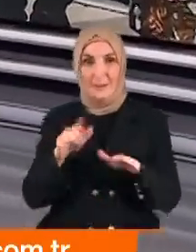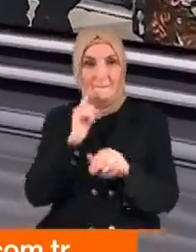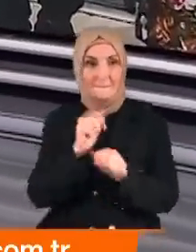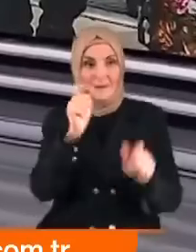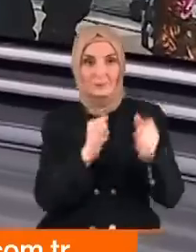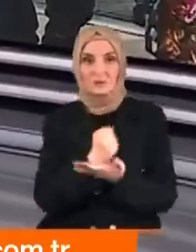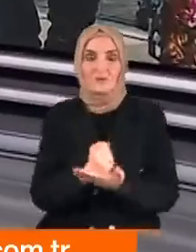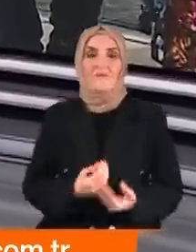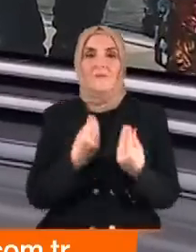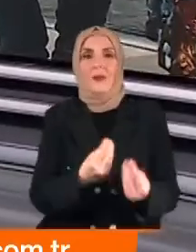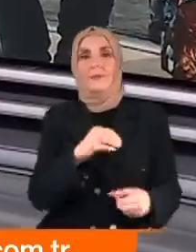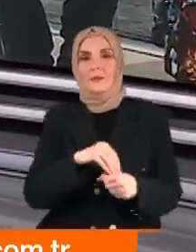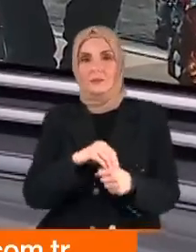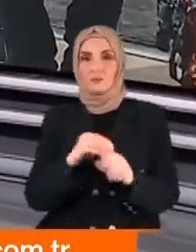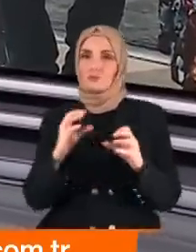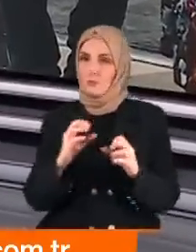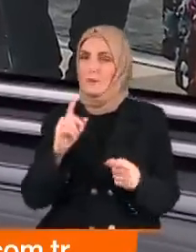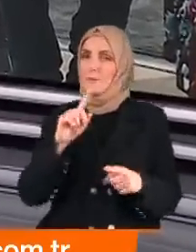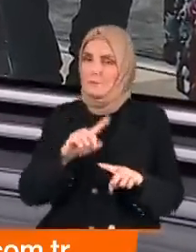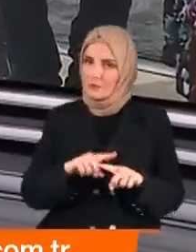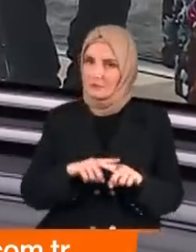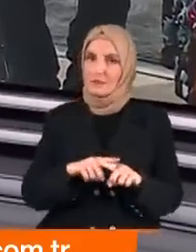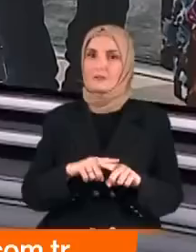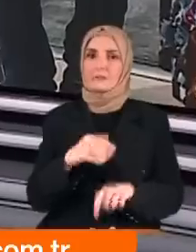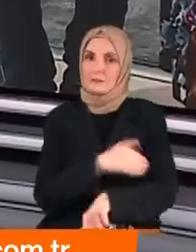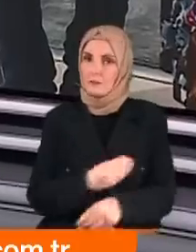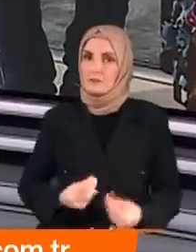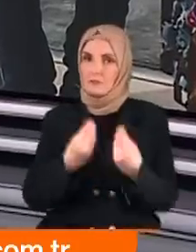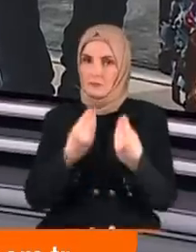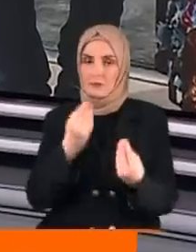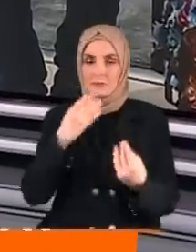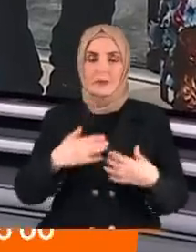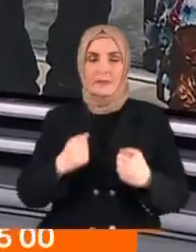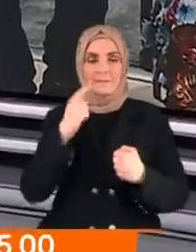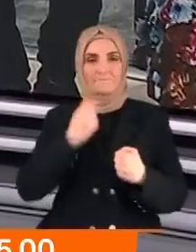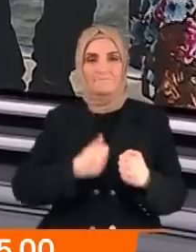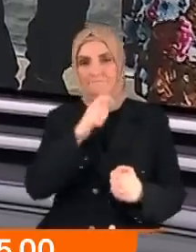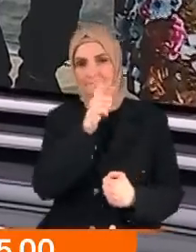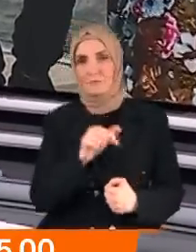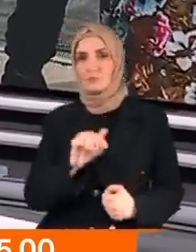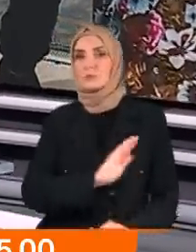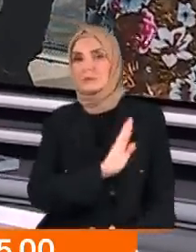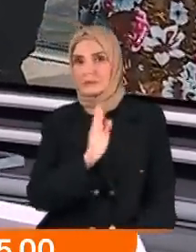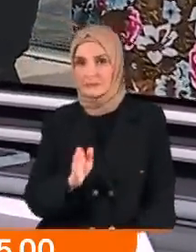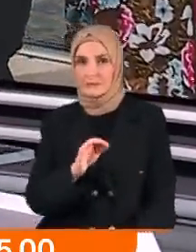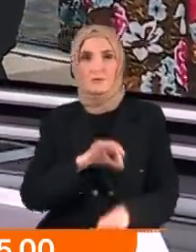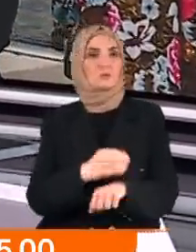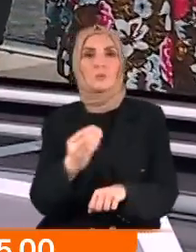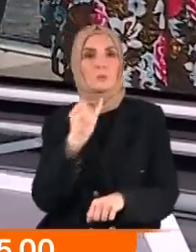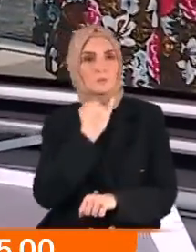veriliyor. Bugün Sağlık Bakanı Fahrettin Koca da hastanedeydi. Doktorları ziyaret etti, hastalarla da yakından